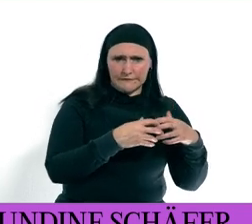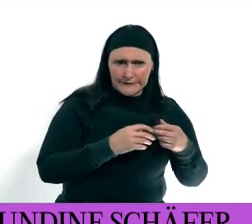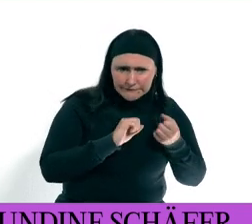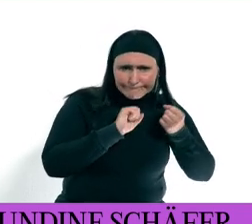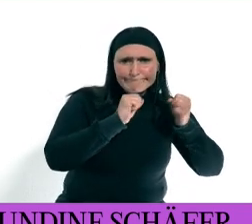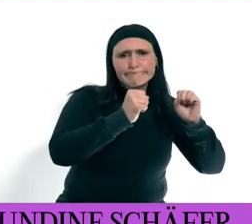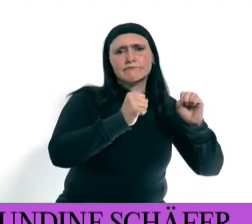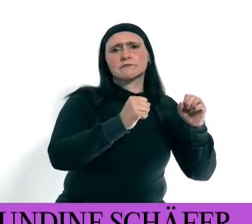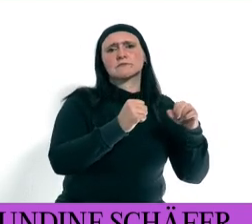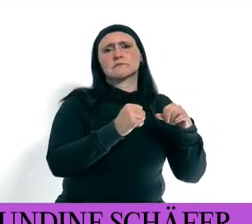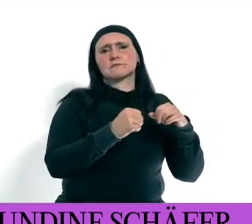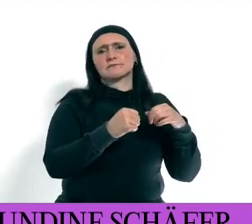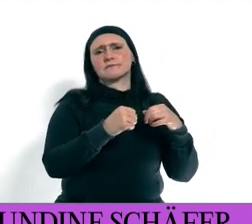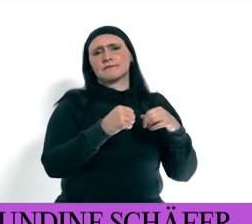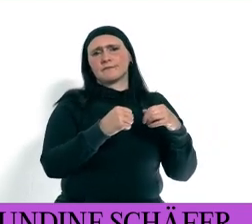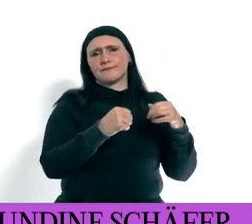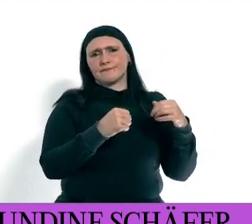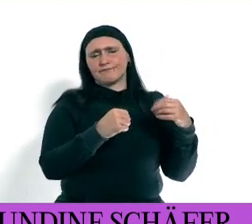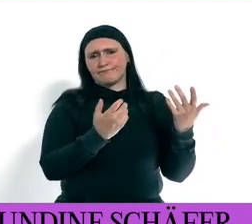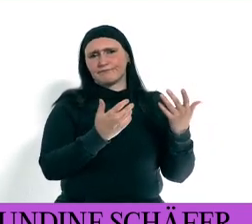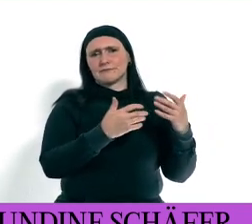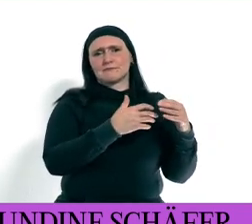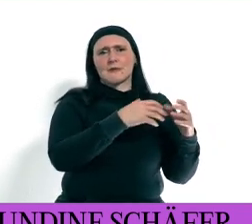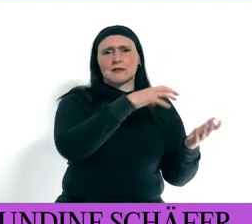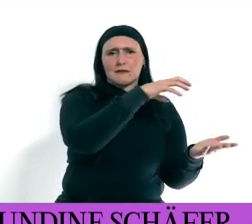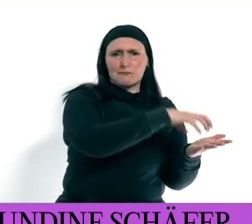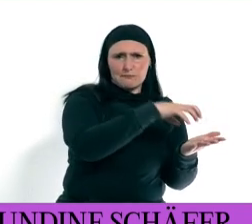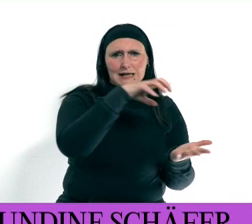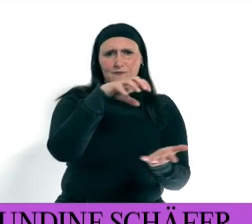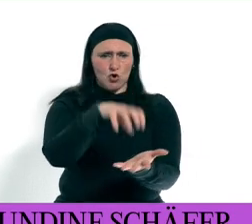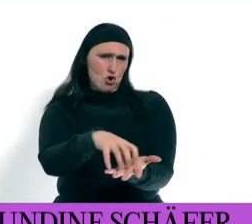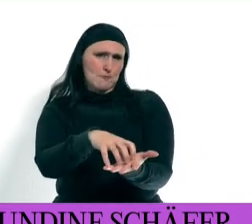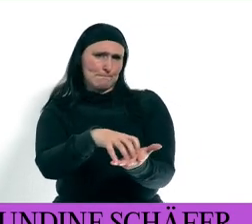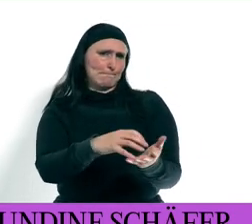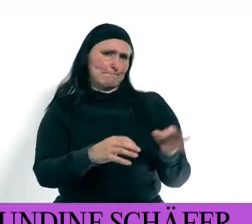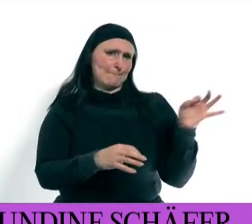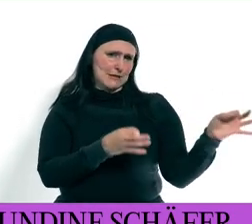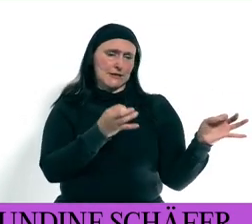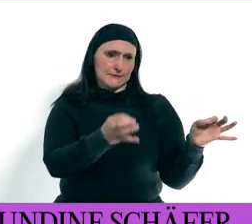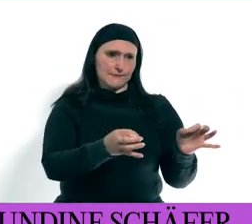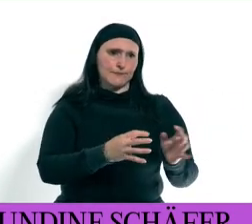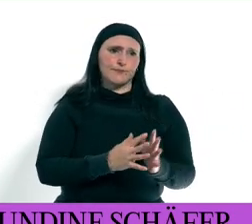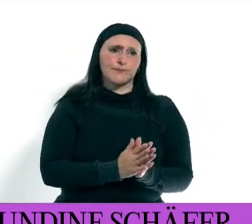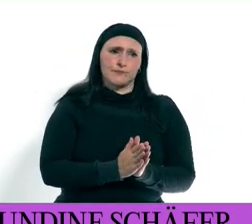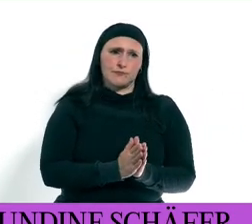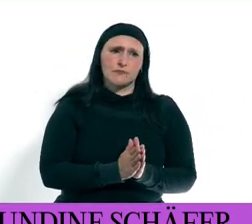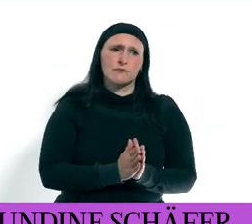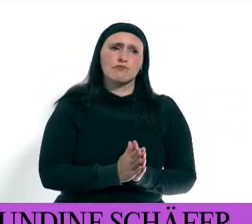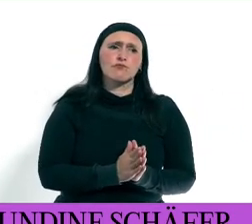und engagierten uns zusammen mit anderen, um eine Art Plattform zu schaffen.